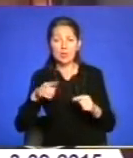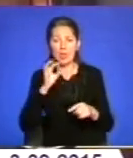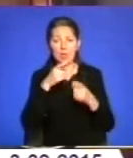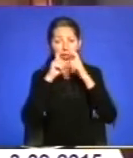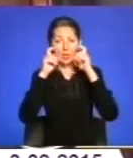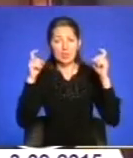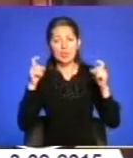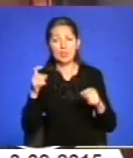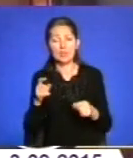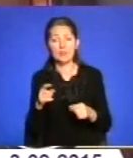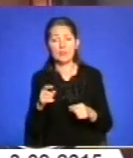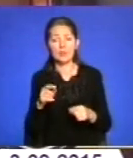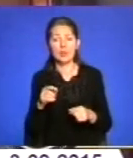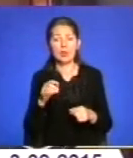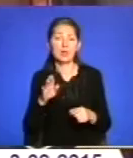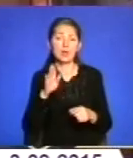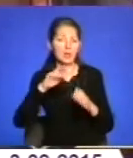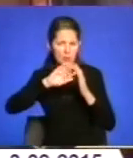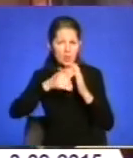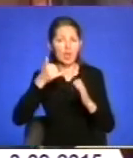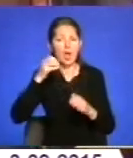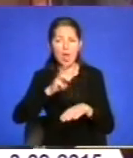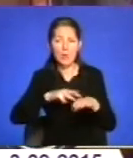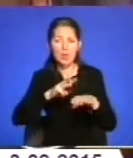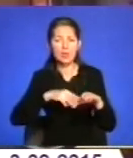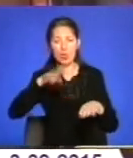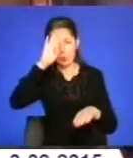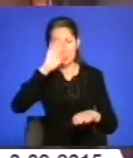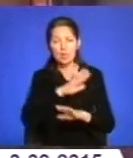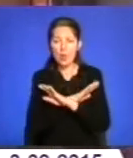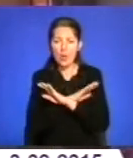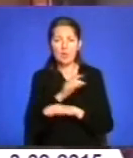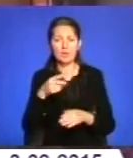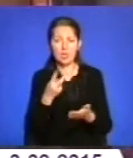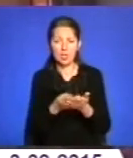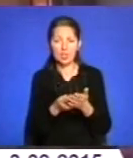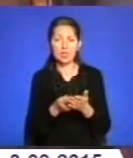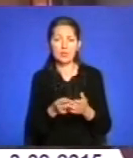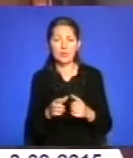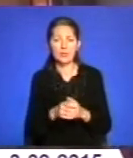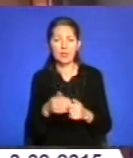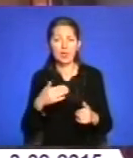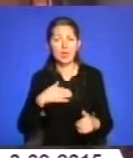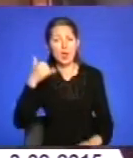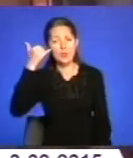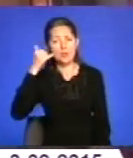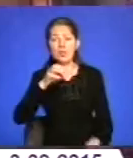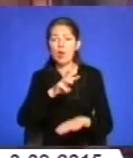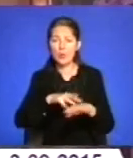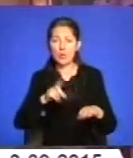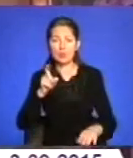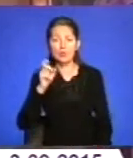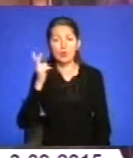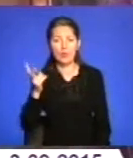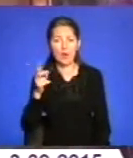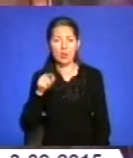кричить до мене: «Юліанна, визивай міліцію, бо він не живий, лише там же його мухи обсіли». І ці. І тоді я подзвонила на міліцію, на 102.